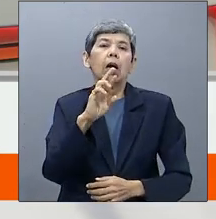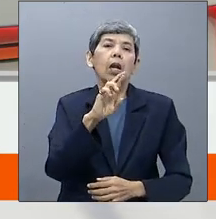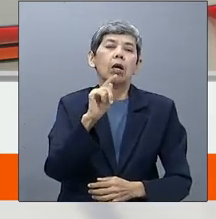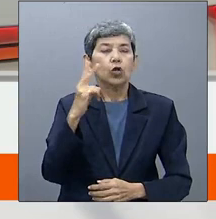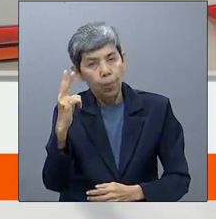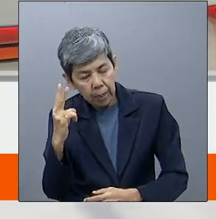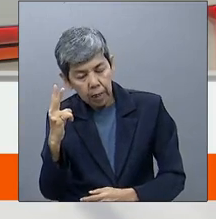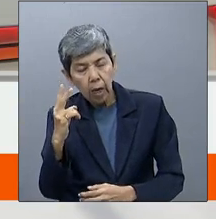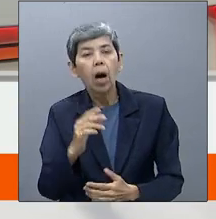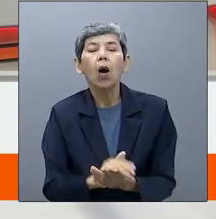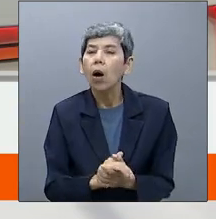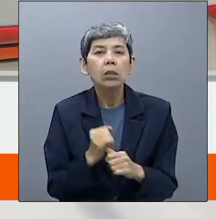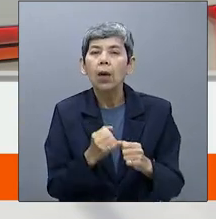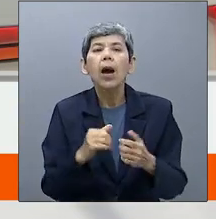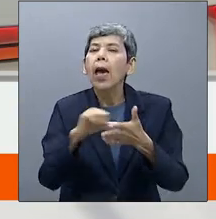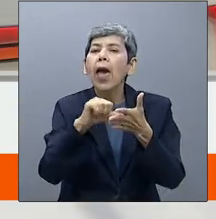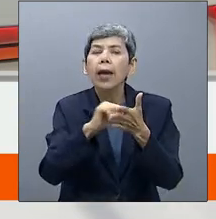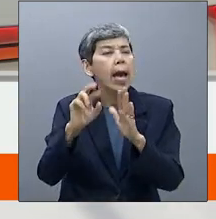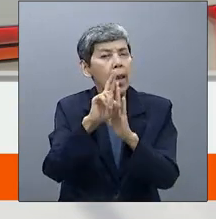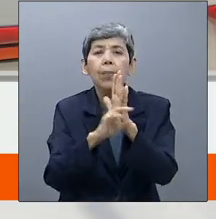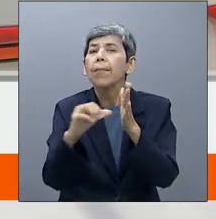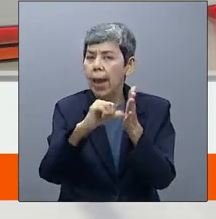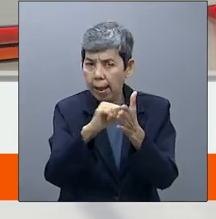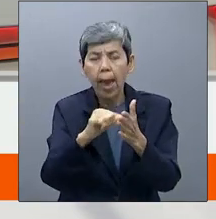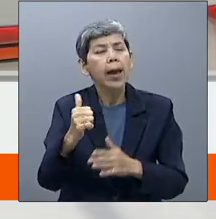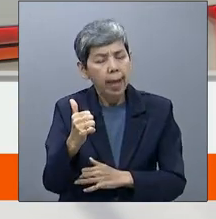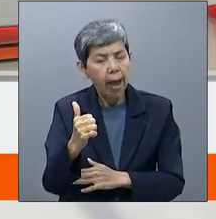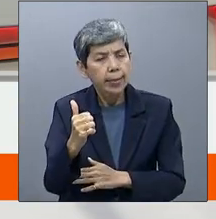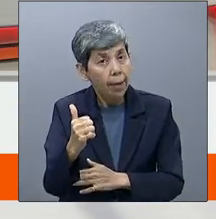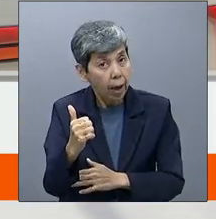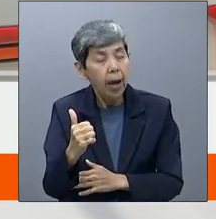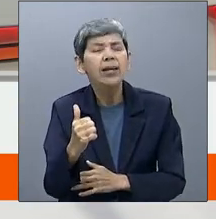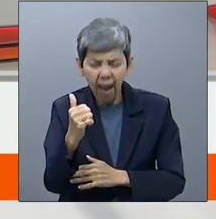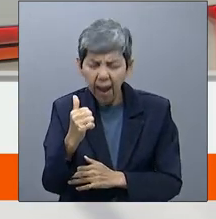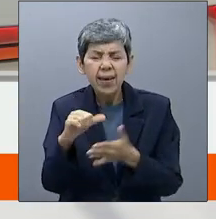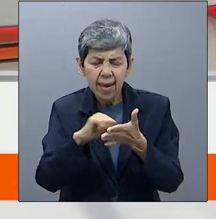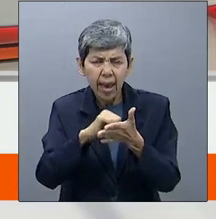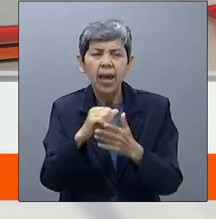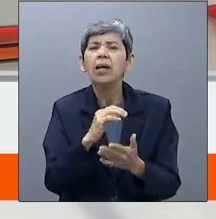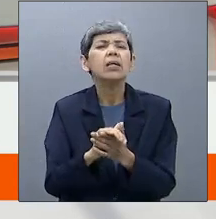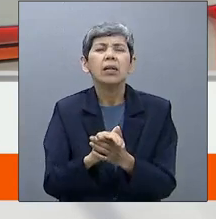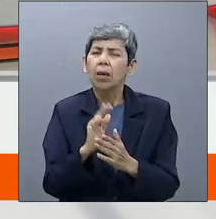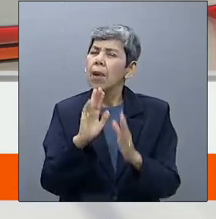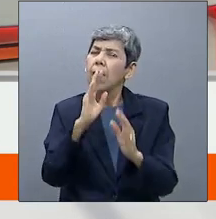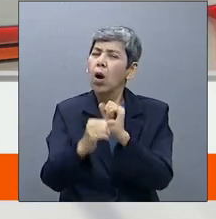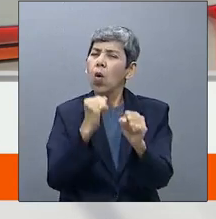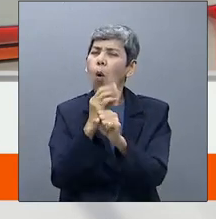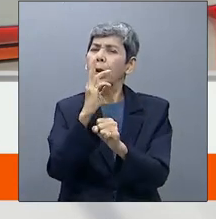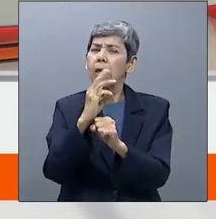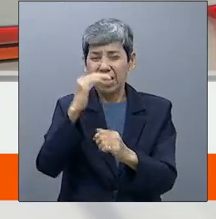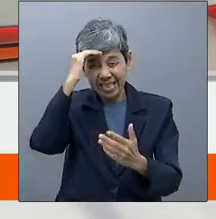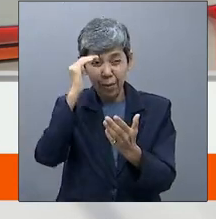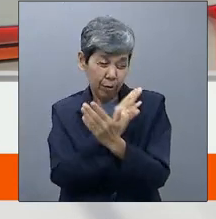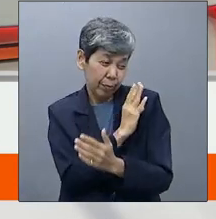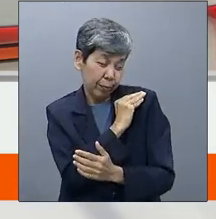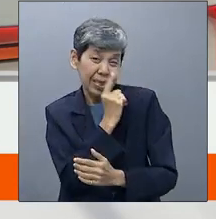ดไว้งี ้ก็สามารถที่จะแก้ไขกฎระเบียบตัวนี้ได้ด้วยนะคะ ได้ถ้าเผื่อ6ปีนะก็ไปร้อยตำรวจตรี1